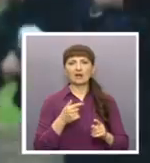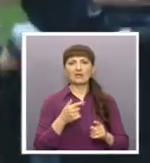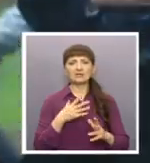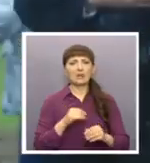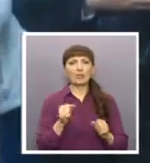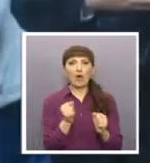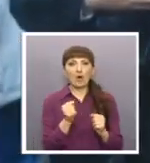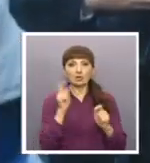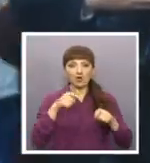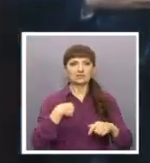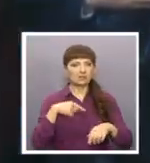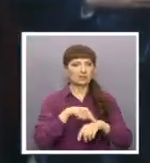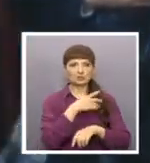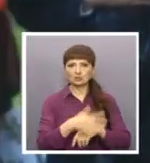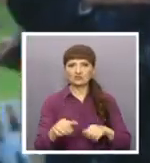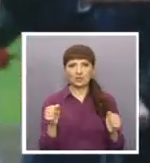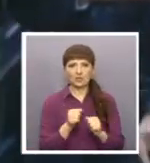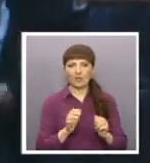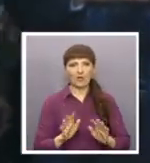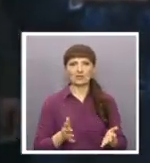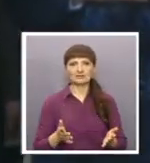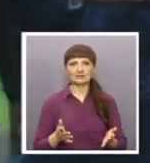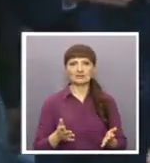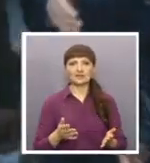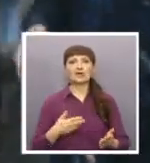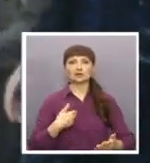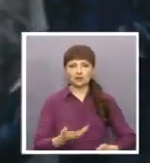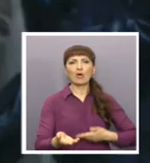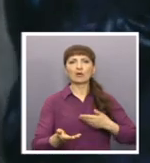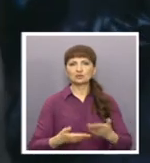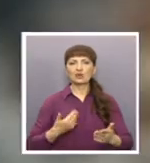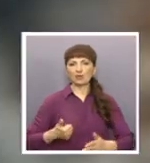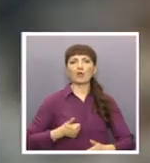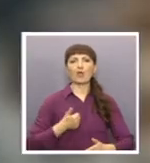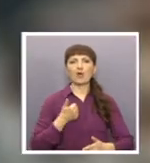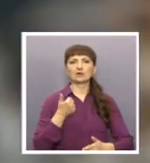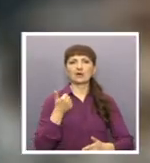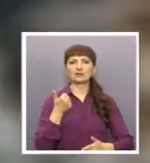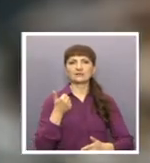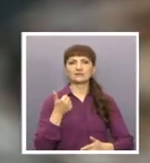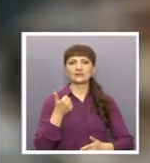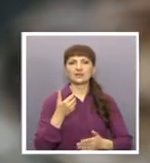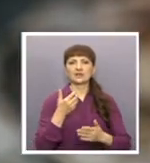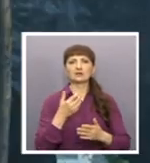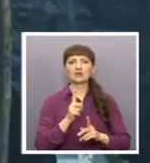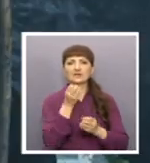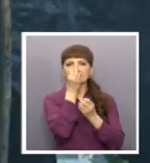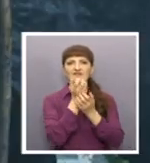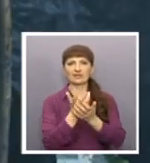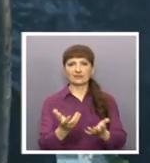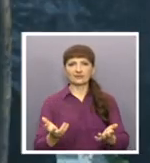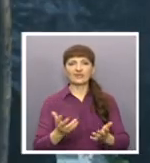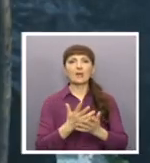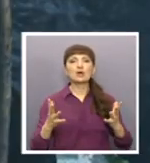ни холодно, как говорится, ни... Ты шел, гордо шел, чтобы возложить цветы.